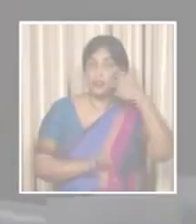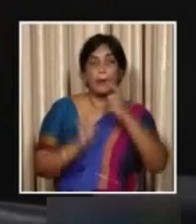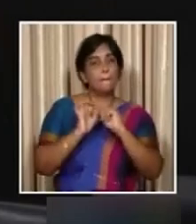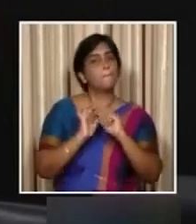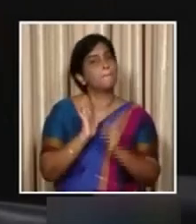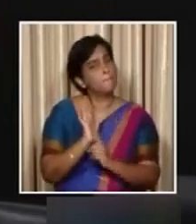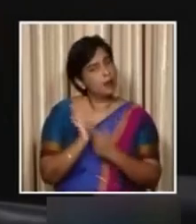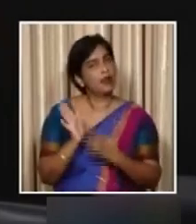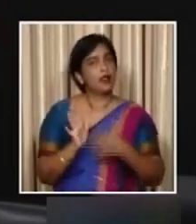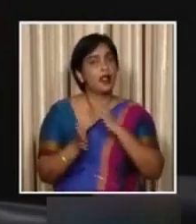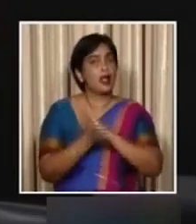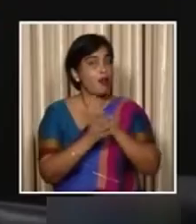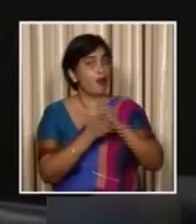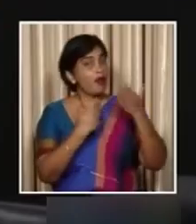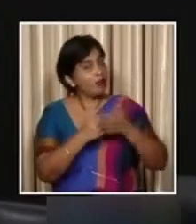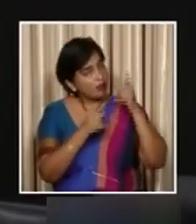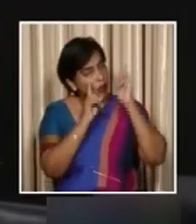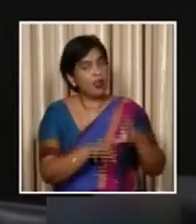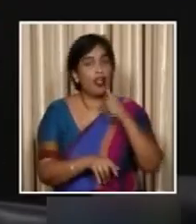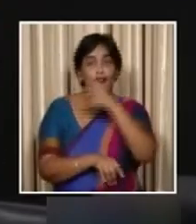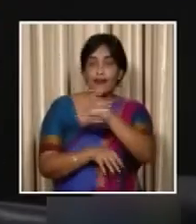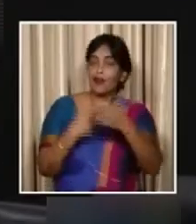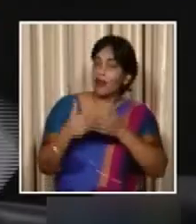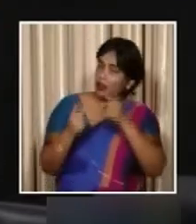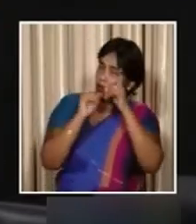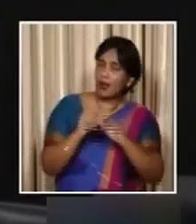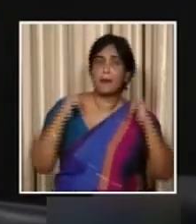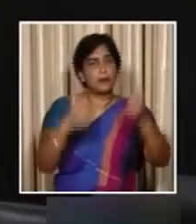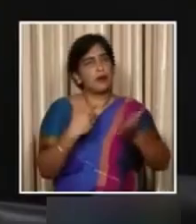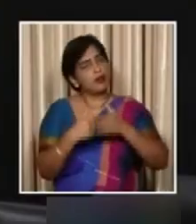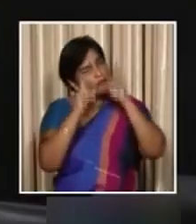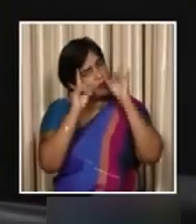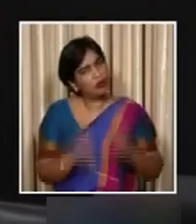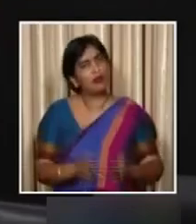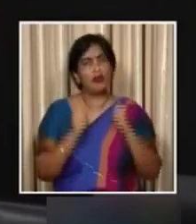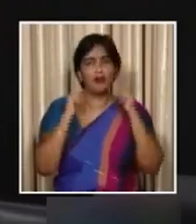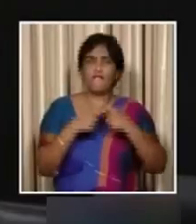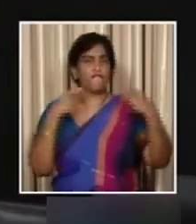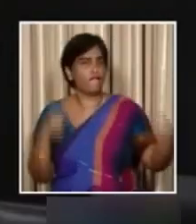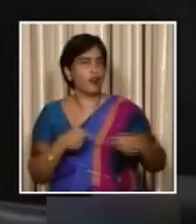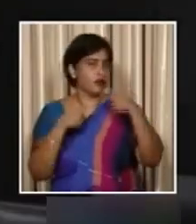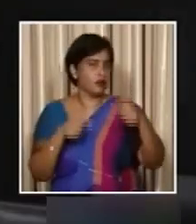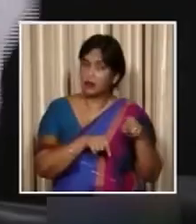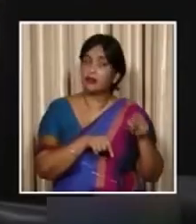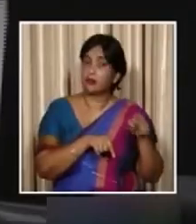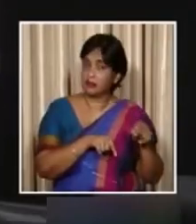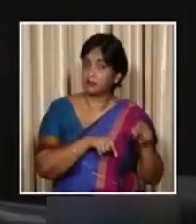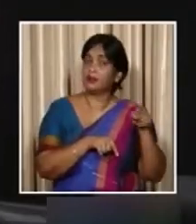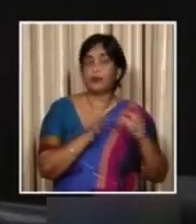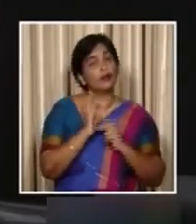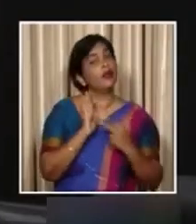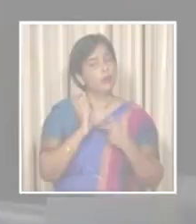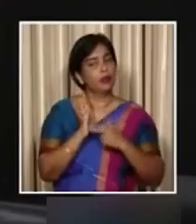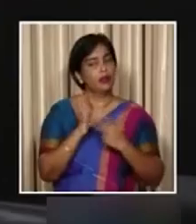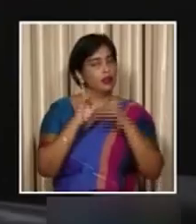ඒක. කණ්ඩලම හෝටලේ හදද්දිත් ආවා. වැවක් හදද්දිත් එනවා. පාලමක් හදද්දිත් එනවා. බෝක්කුවක් හදද්දිත් එනවා. ඒක මේ ව්‍යාපෘති